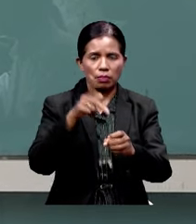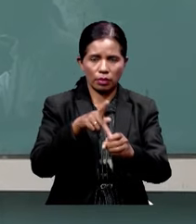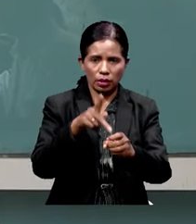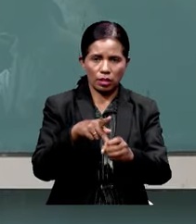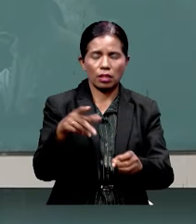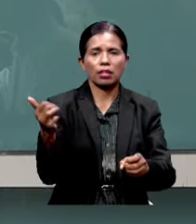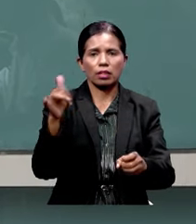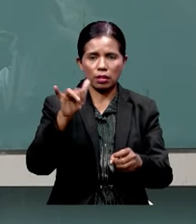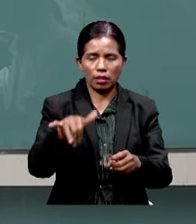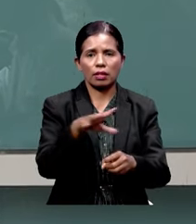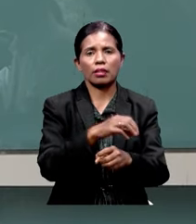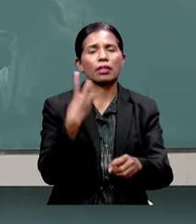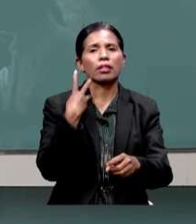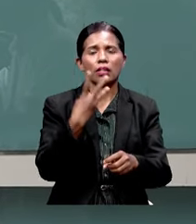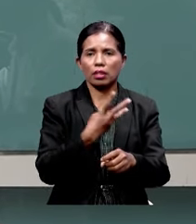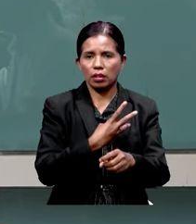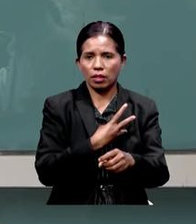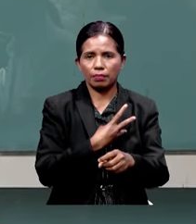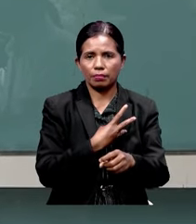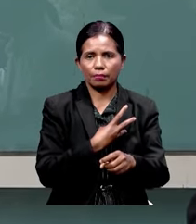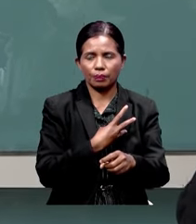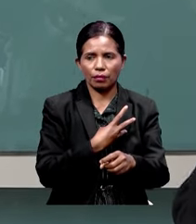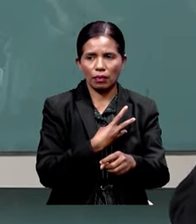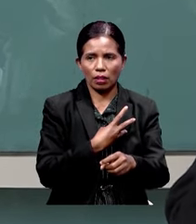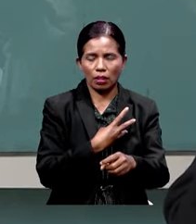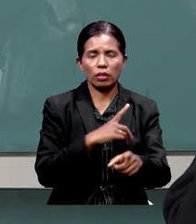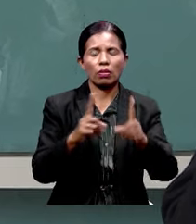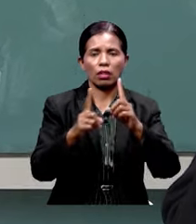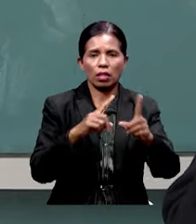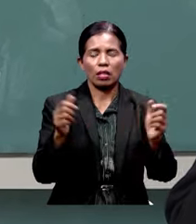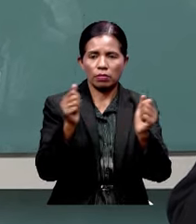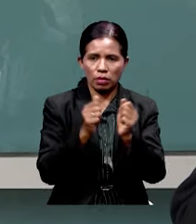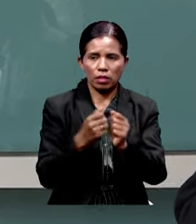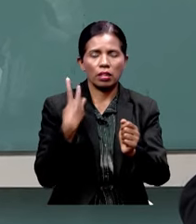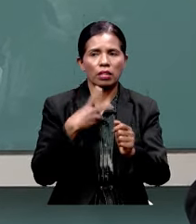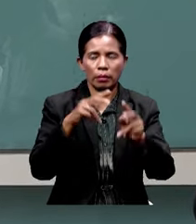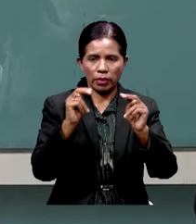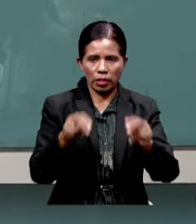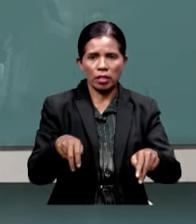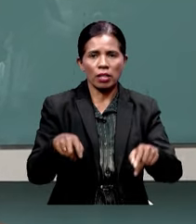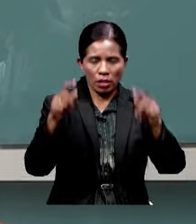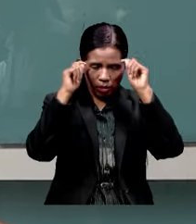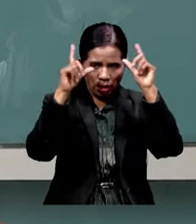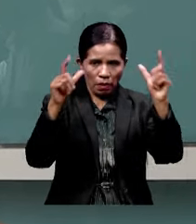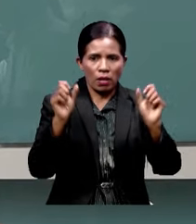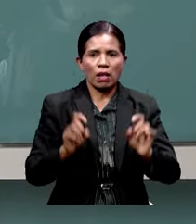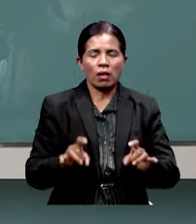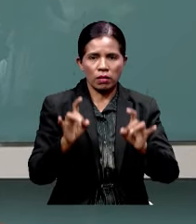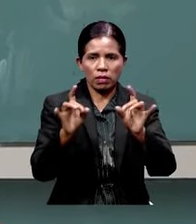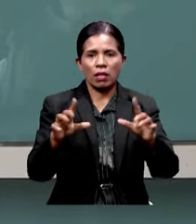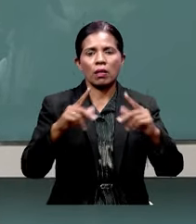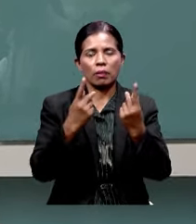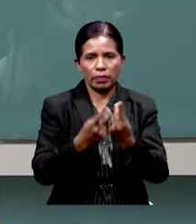ita atu convence malu ita persija Timor Australia ho companies persija